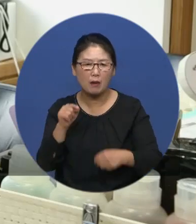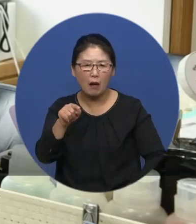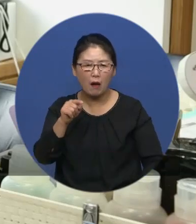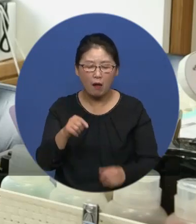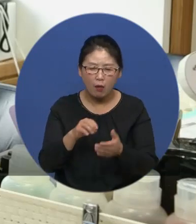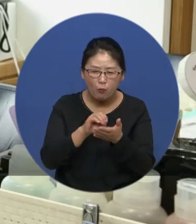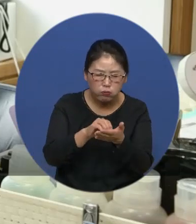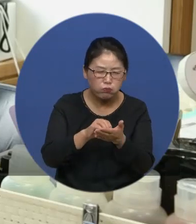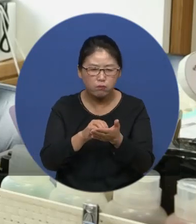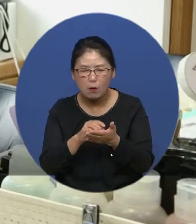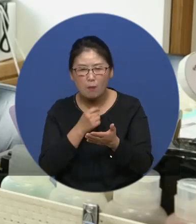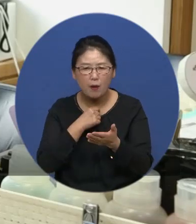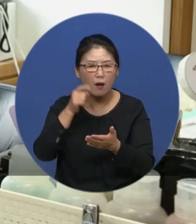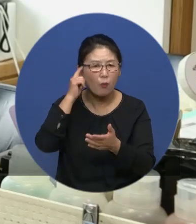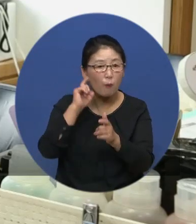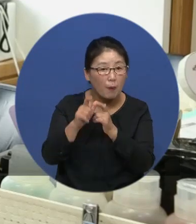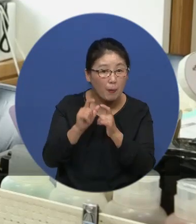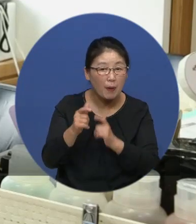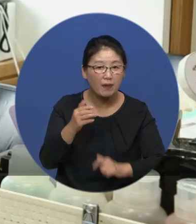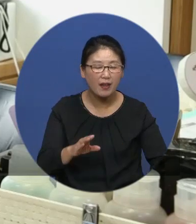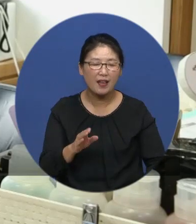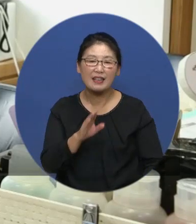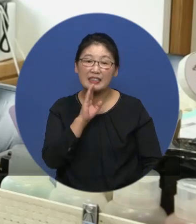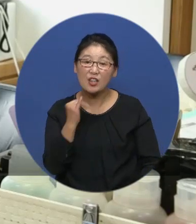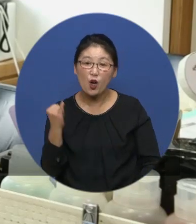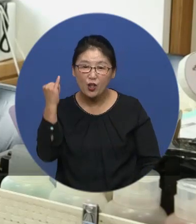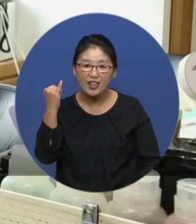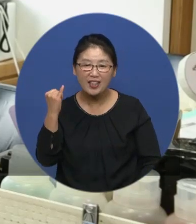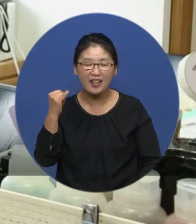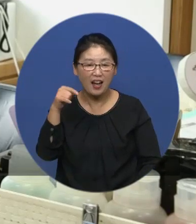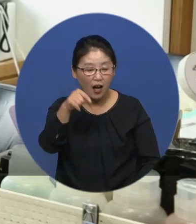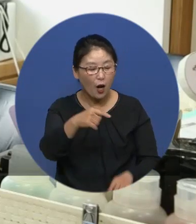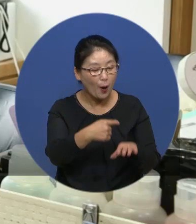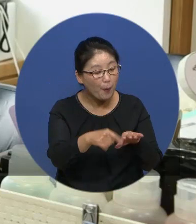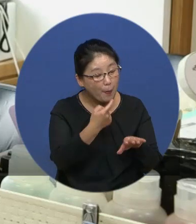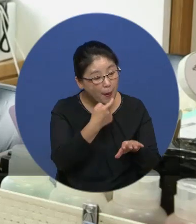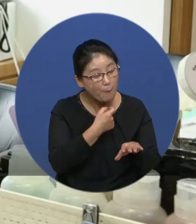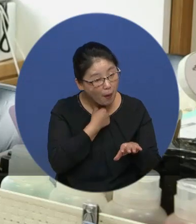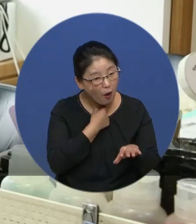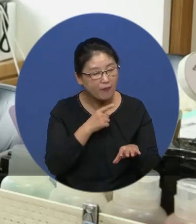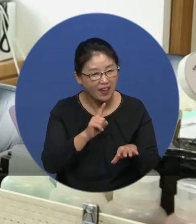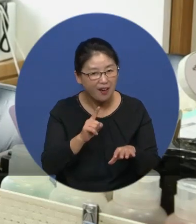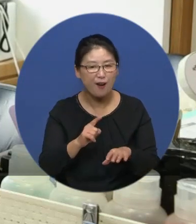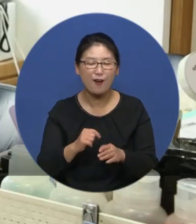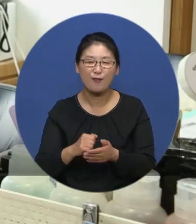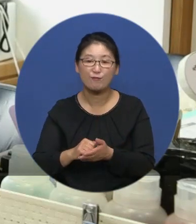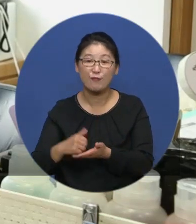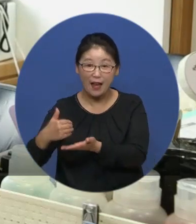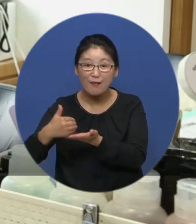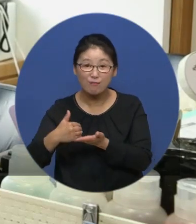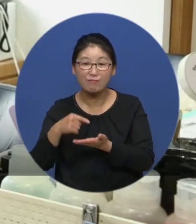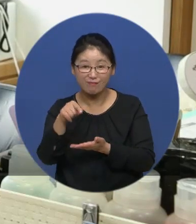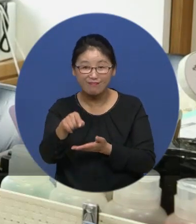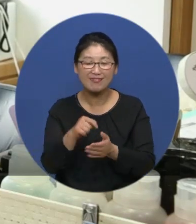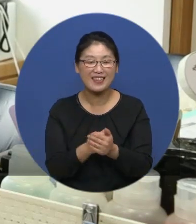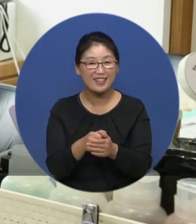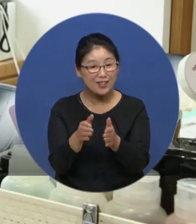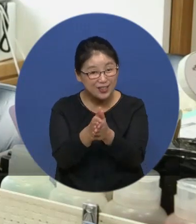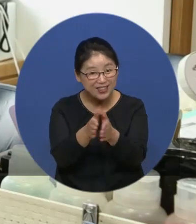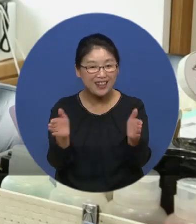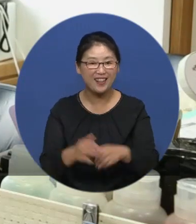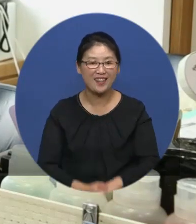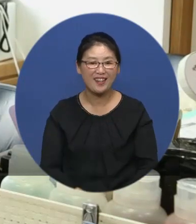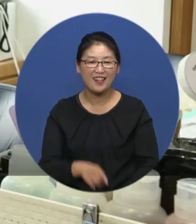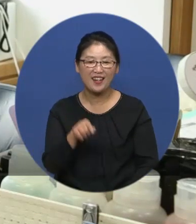친언니가 네일 아트 같이 해보는 게 어떠냐 제안을 해가지고 시작하게 됐어요. 이뻐하실 때 저도 되게